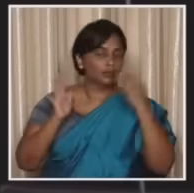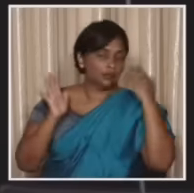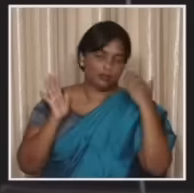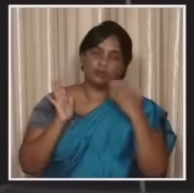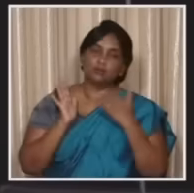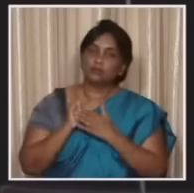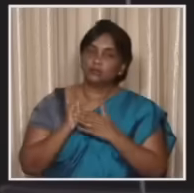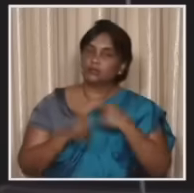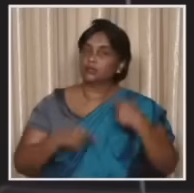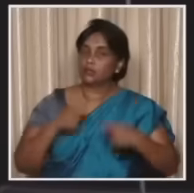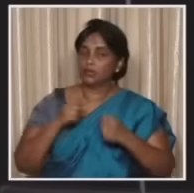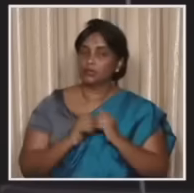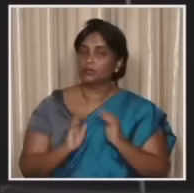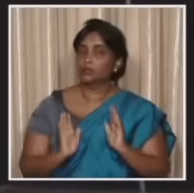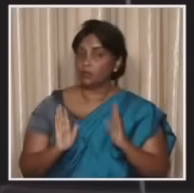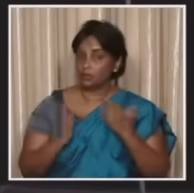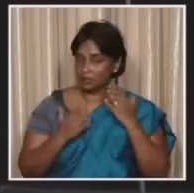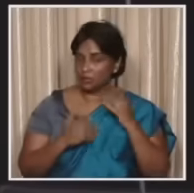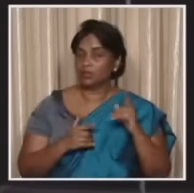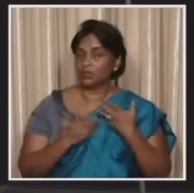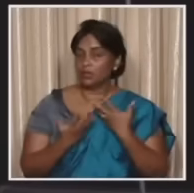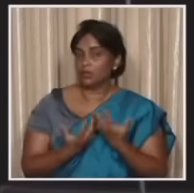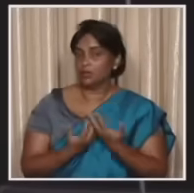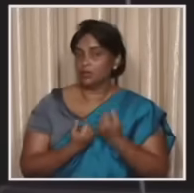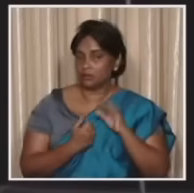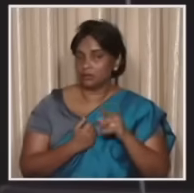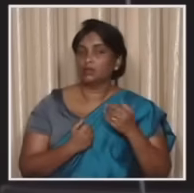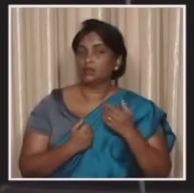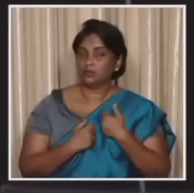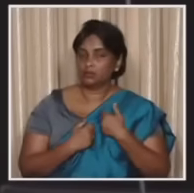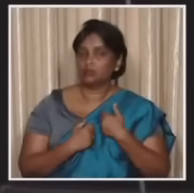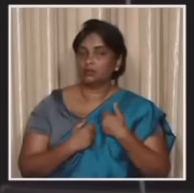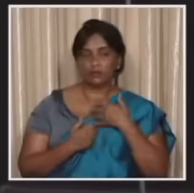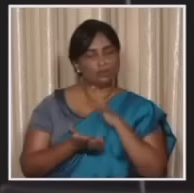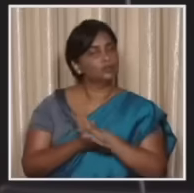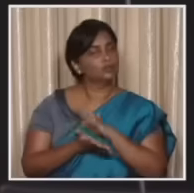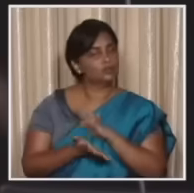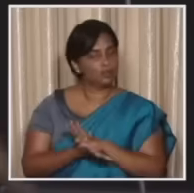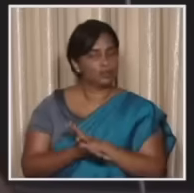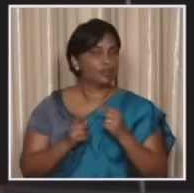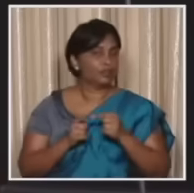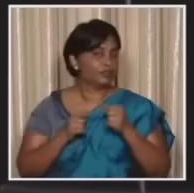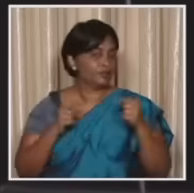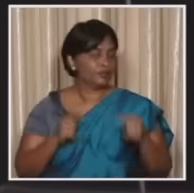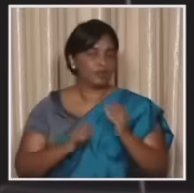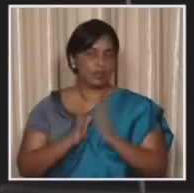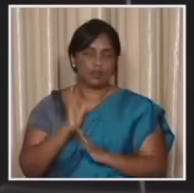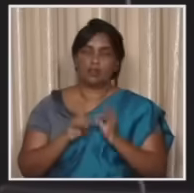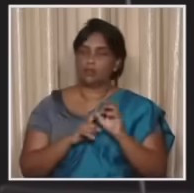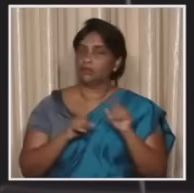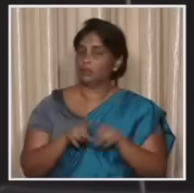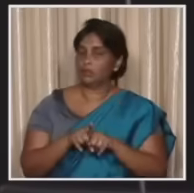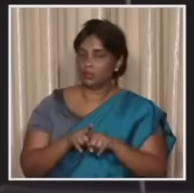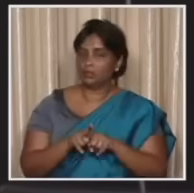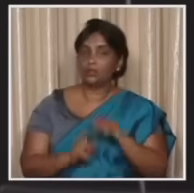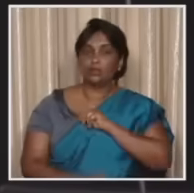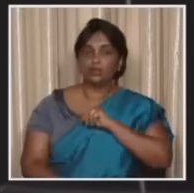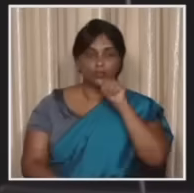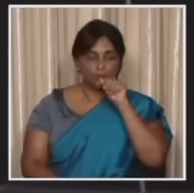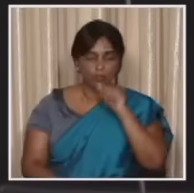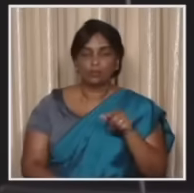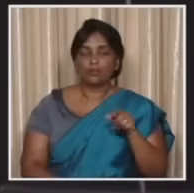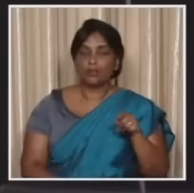වැශීර්ෂය විවාදය ආරම්භ කරන්නට ලැබීම පිළිබඳව මම සතුටු වෙනවා විපක්ෂයේ මන්ත්‍රීවරයෙක් විදියට. ඇත්ත